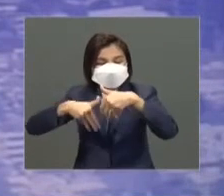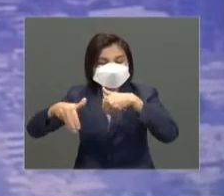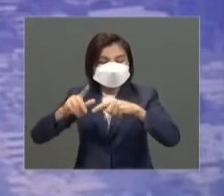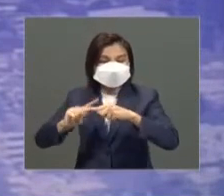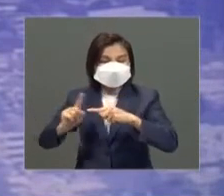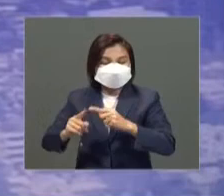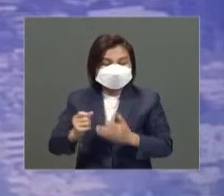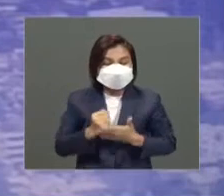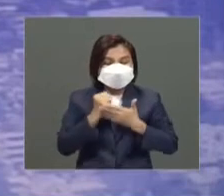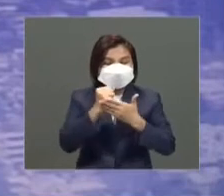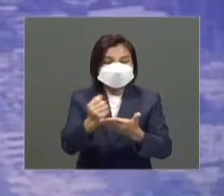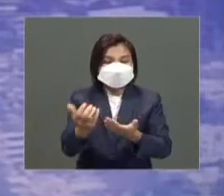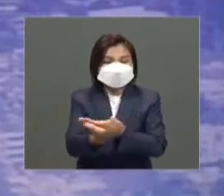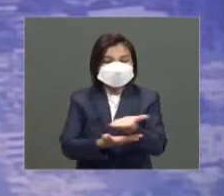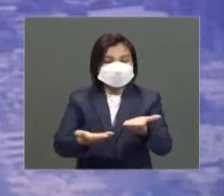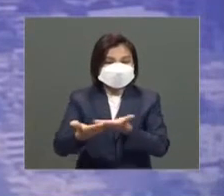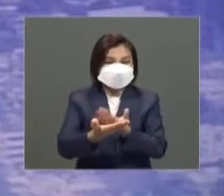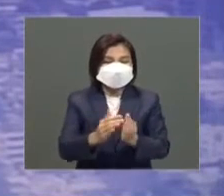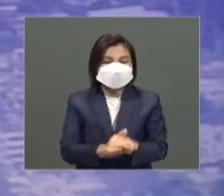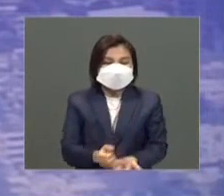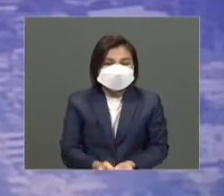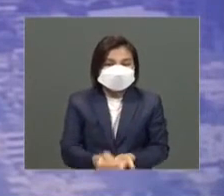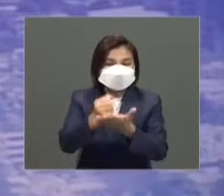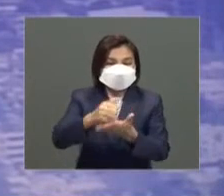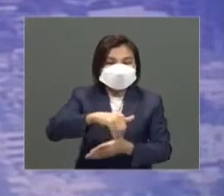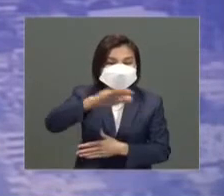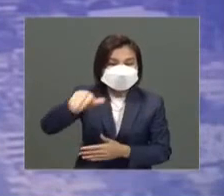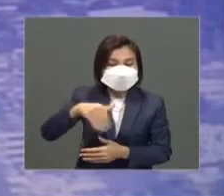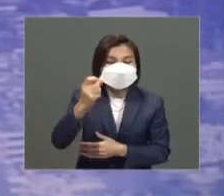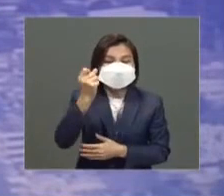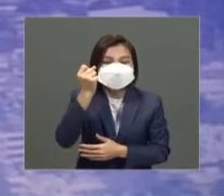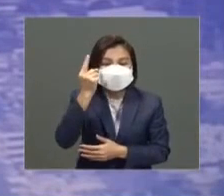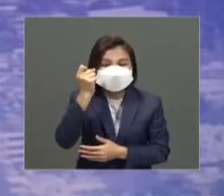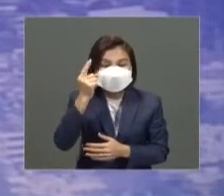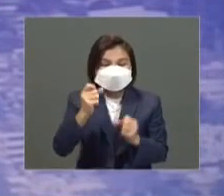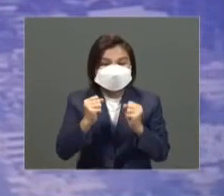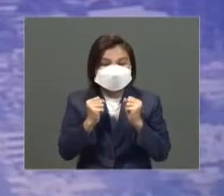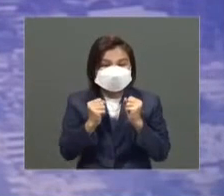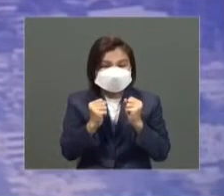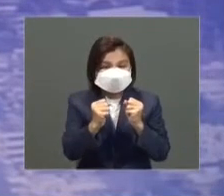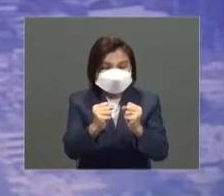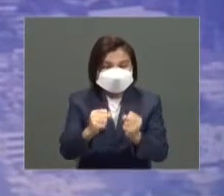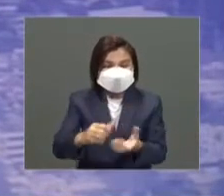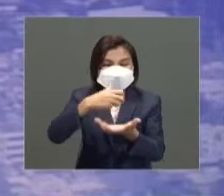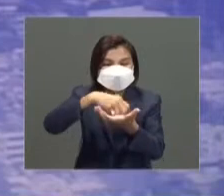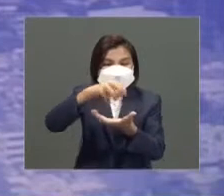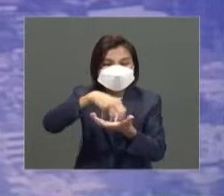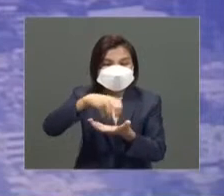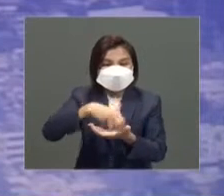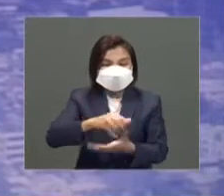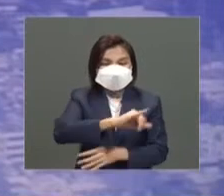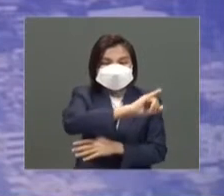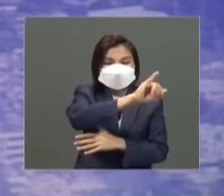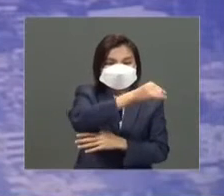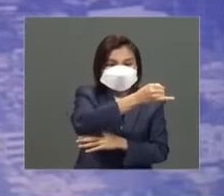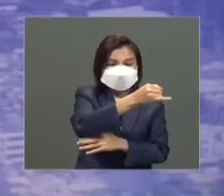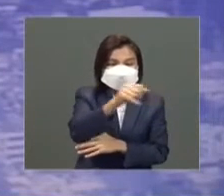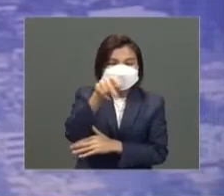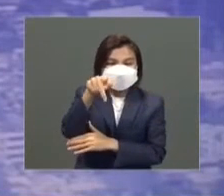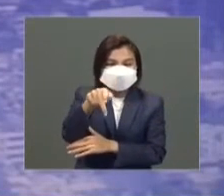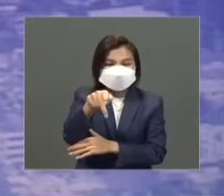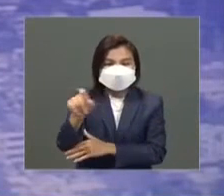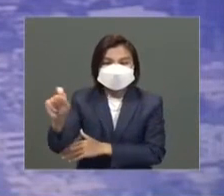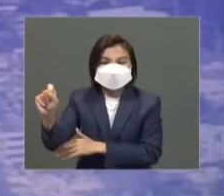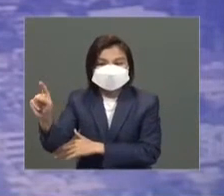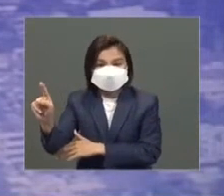วมกันถ้าเรามีส่วนที่จะช่วยทำให้ท่านได้เข้าใจนะครับก็เราจะพยายามนำเสนอในทุกวันจันทร์วันพุธวันศุกร์นะครับก็ติดต